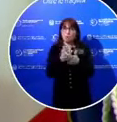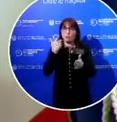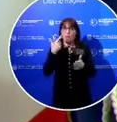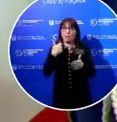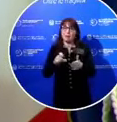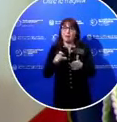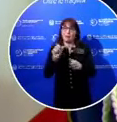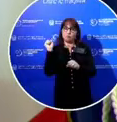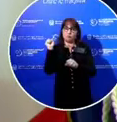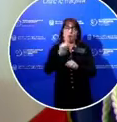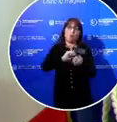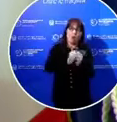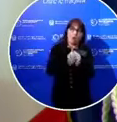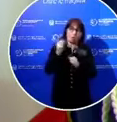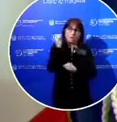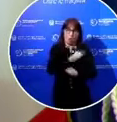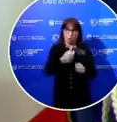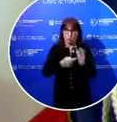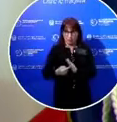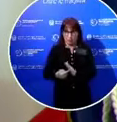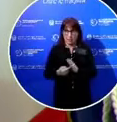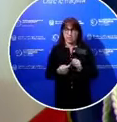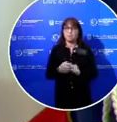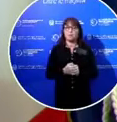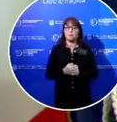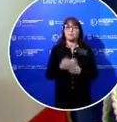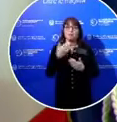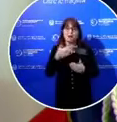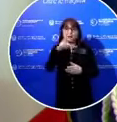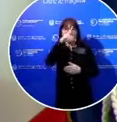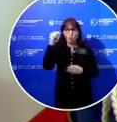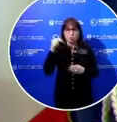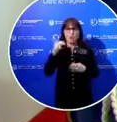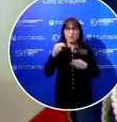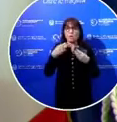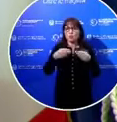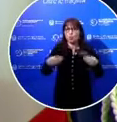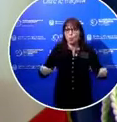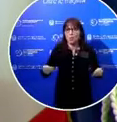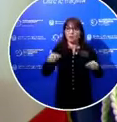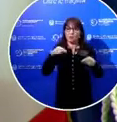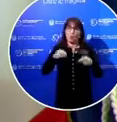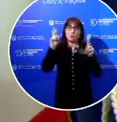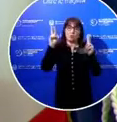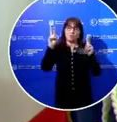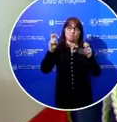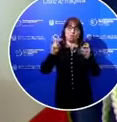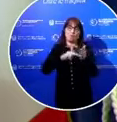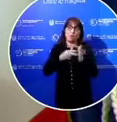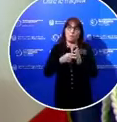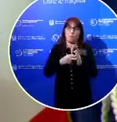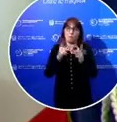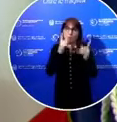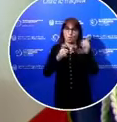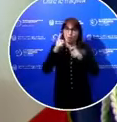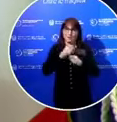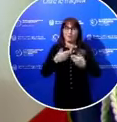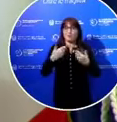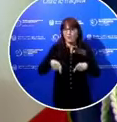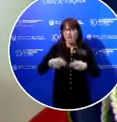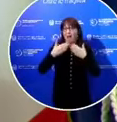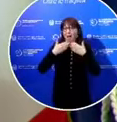e combattere con le conoscenze e gli strumenti più idonei tale preoccupante problema. È con questo auspicio